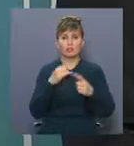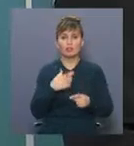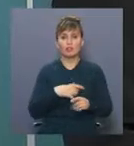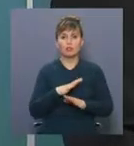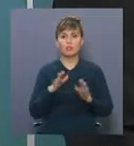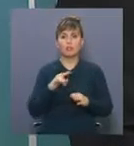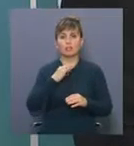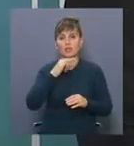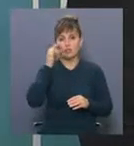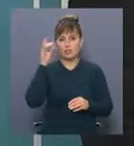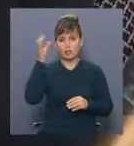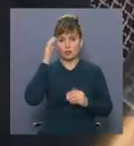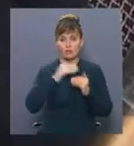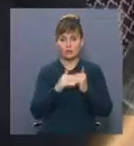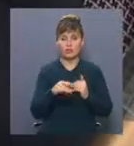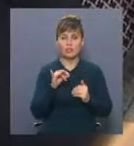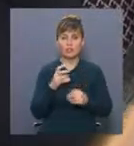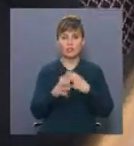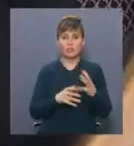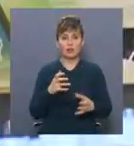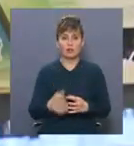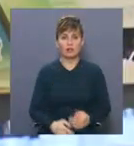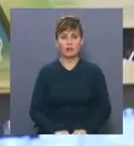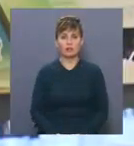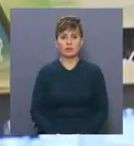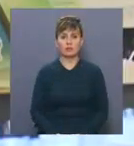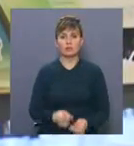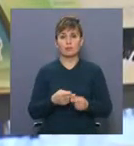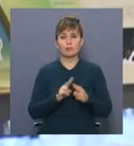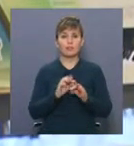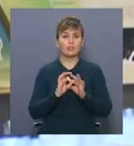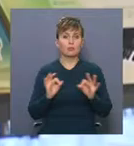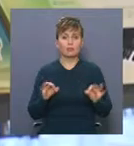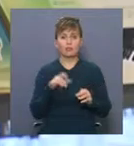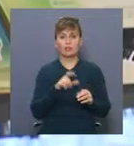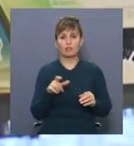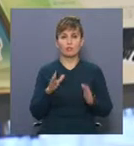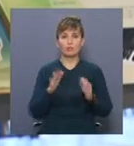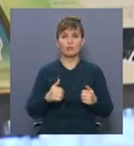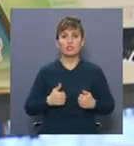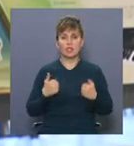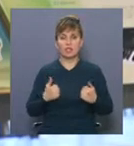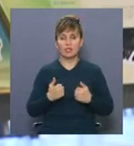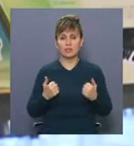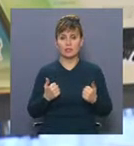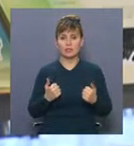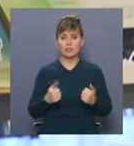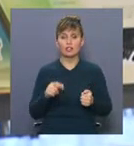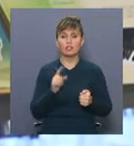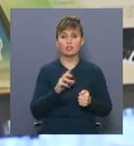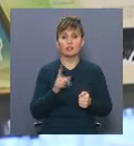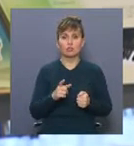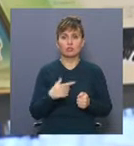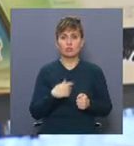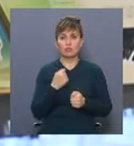только на казахстанской научной арене, но и на мировом уровне. Это же здорово. Люди будут стараться, чтобы